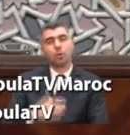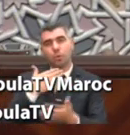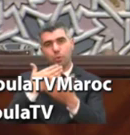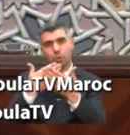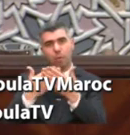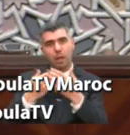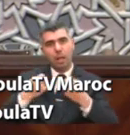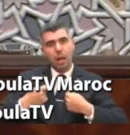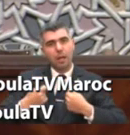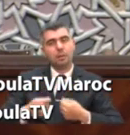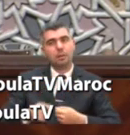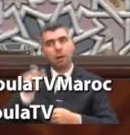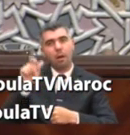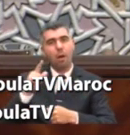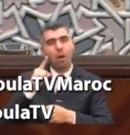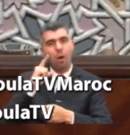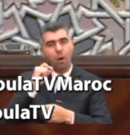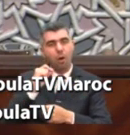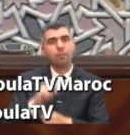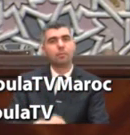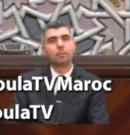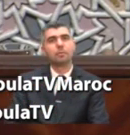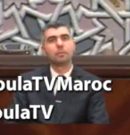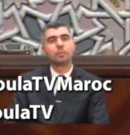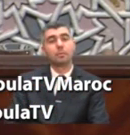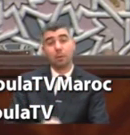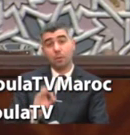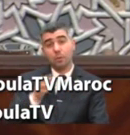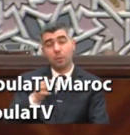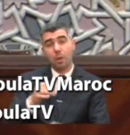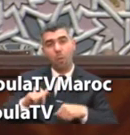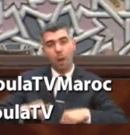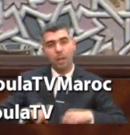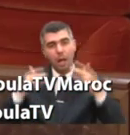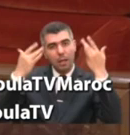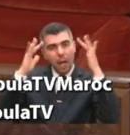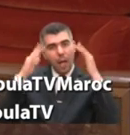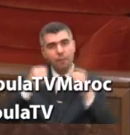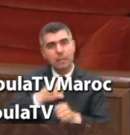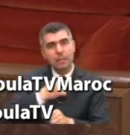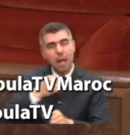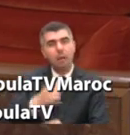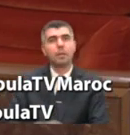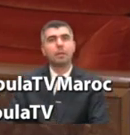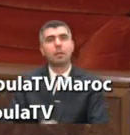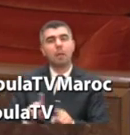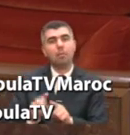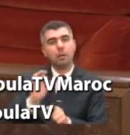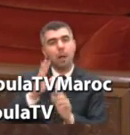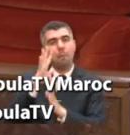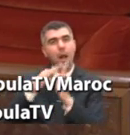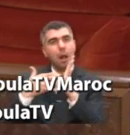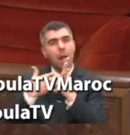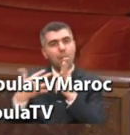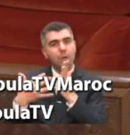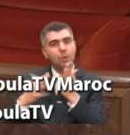سيد الرئيس، شكرا سيد النائب على هذا السؤال. طبعا وزارة الثقافة والاتصال وضعت مخططا عمليا وتنفيذيا